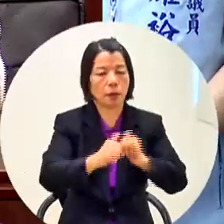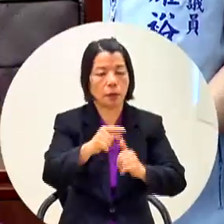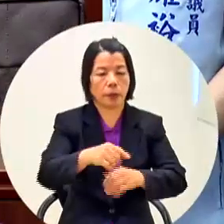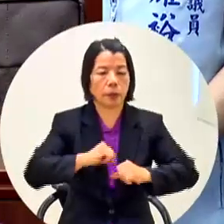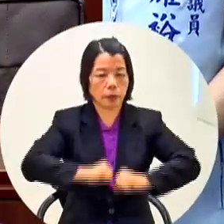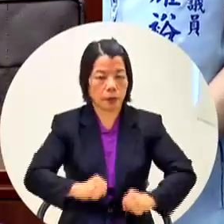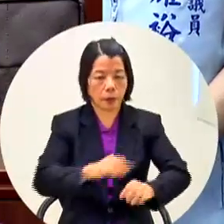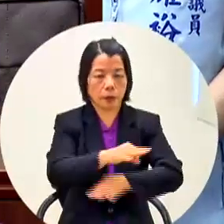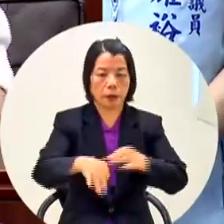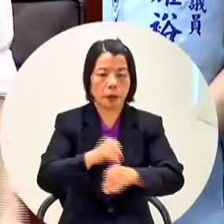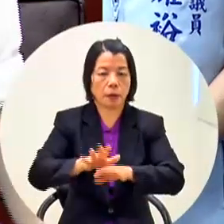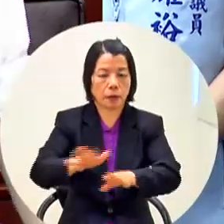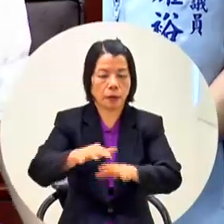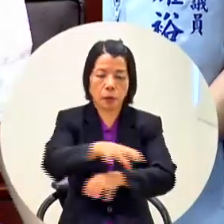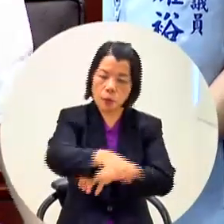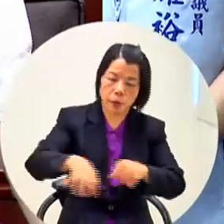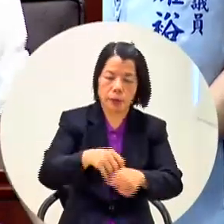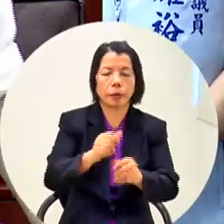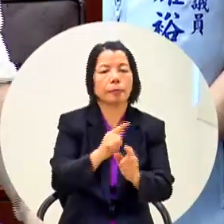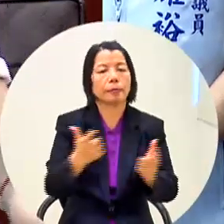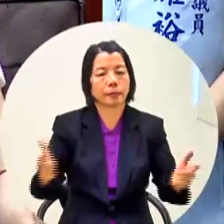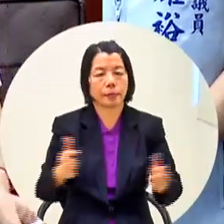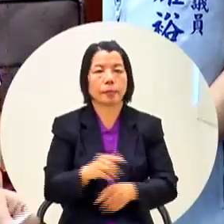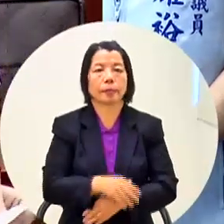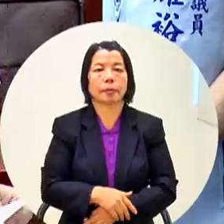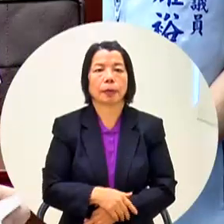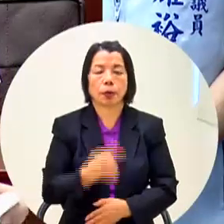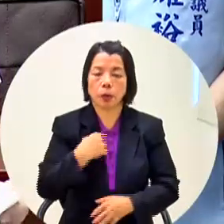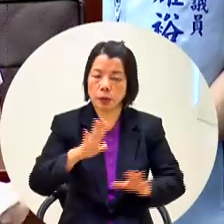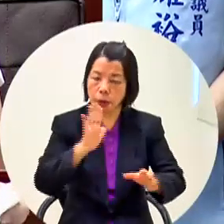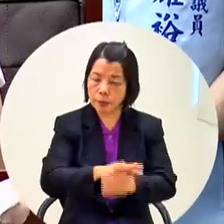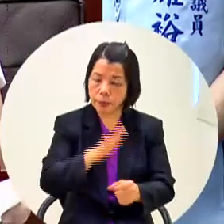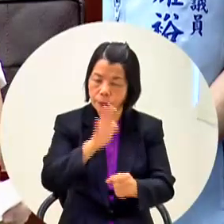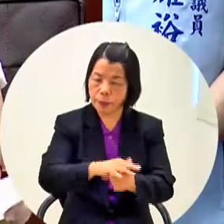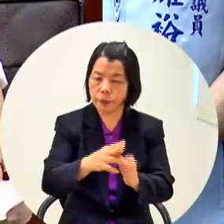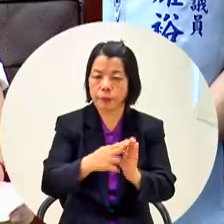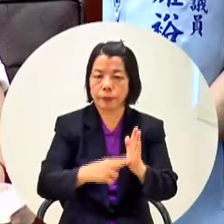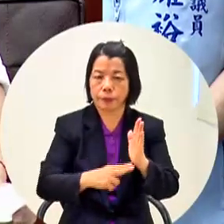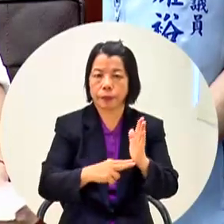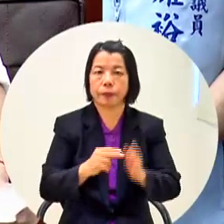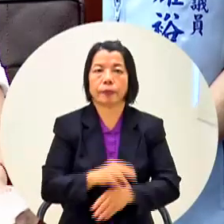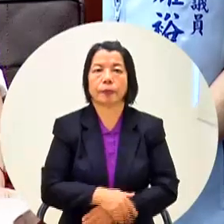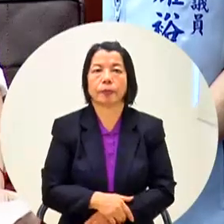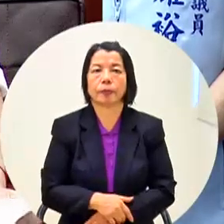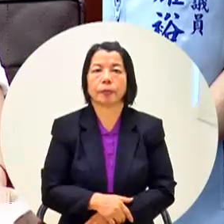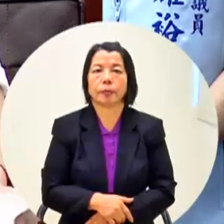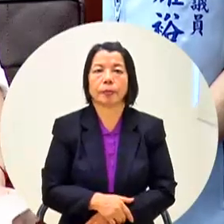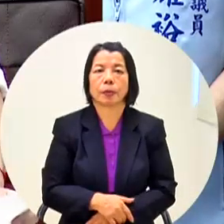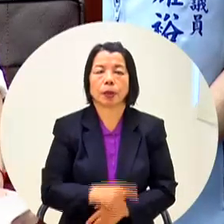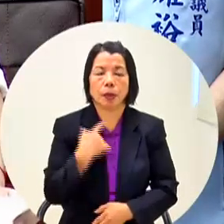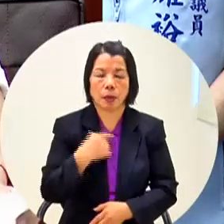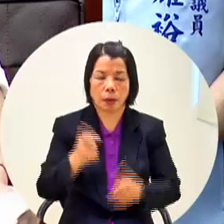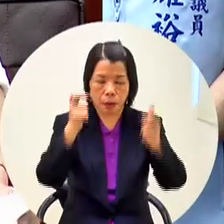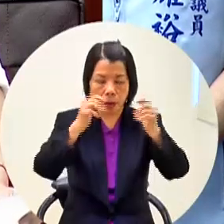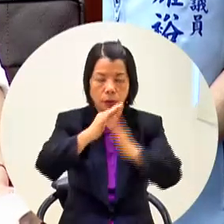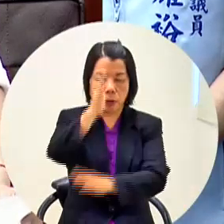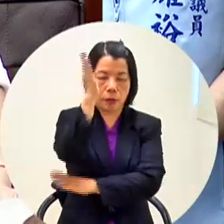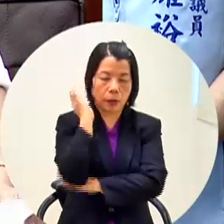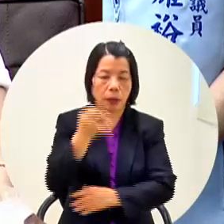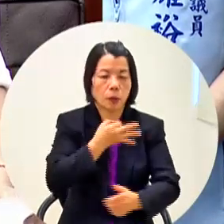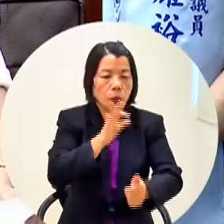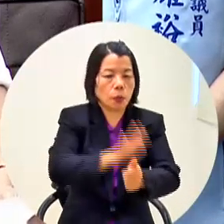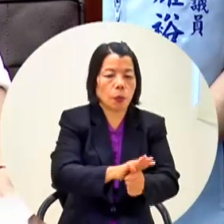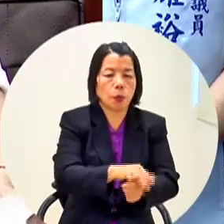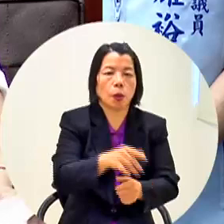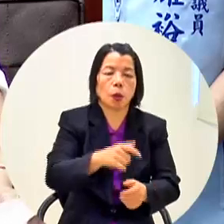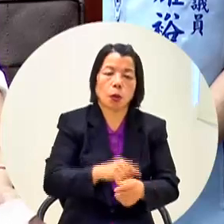济发展、环境等等。但我这边先补充一下，关于高雄市政府的纾困窗口太多